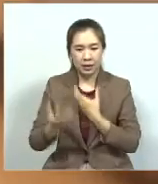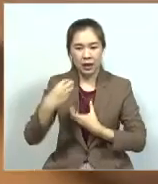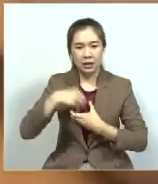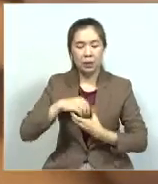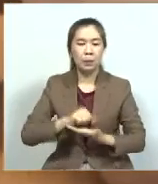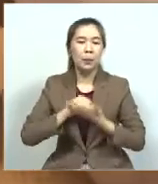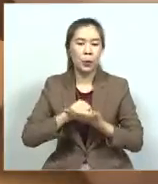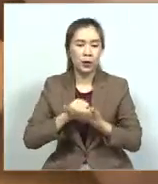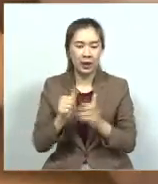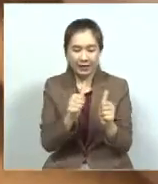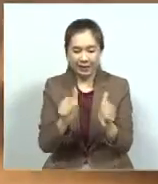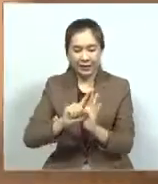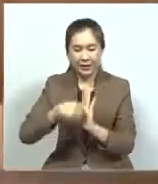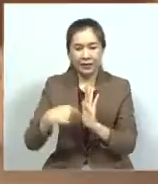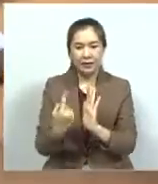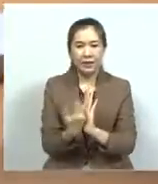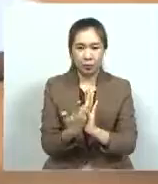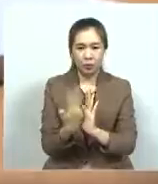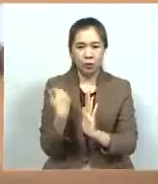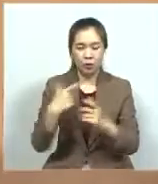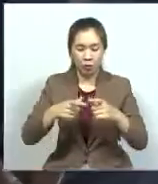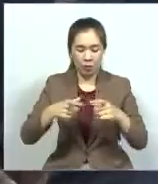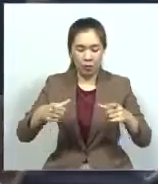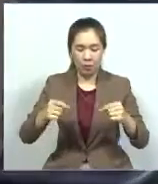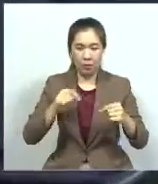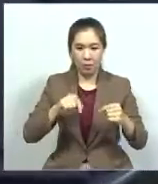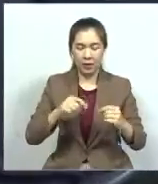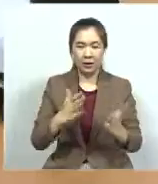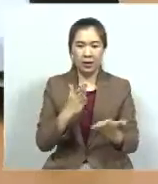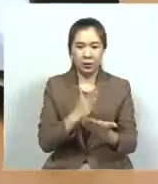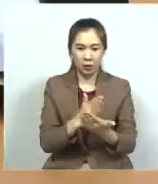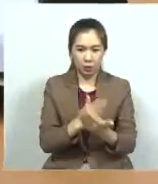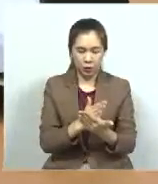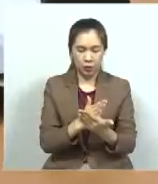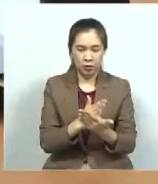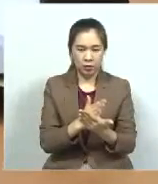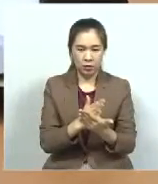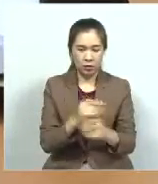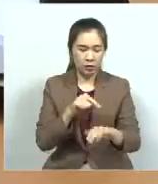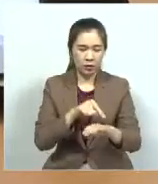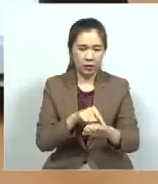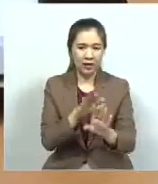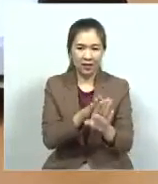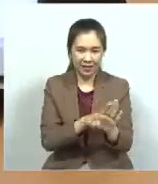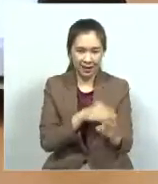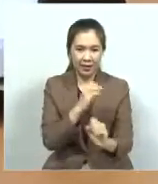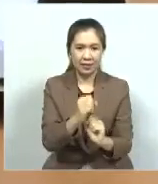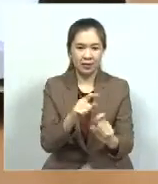ในการเป็นบริการที่ดี3ชั่วโมงและพักใช้ใบอนุญาตขับขี่รถสาธารณะเป็นเวลา